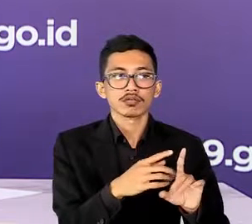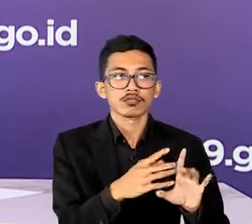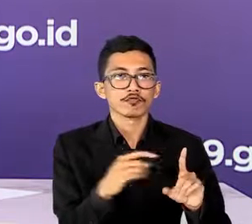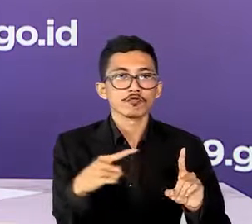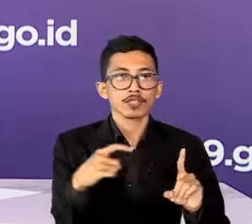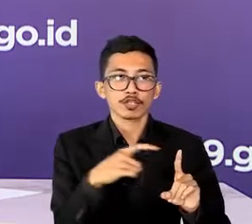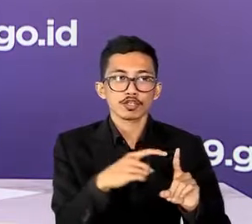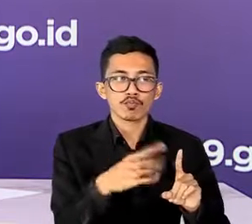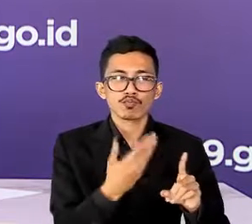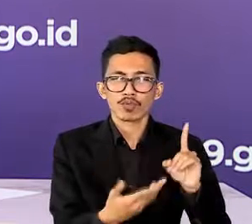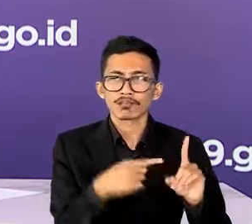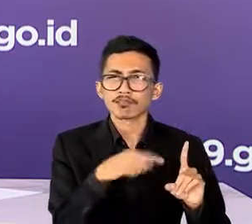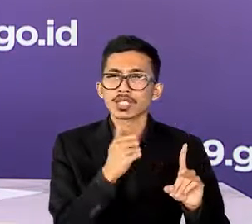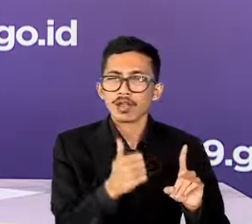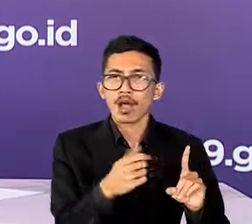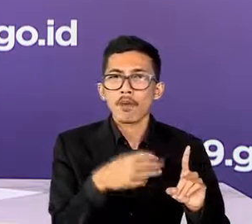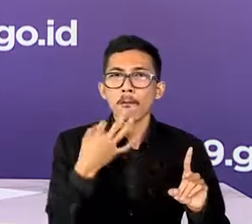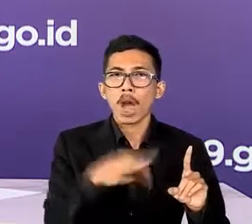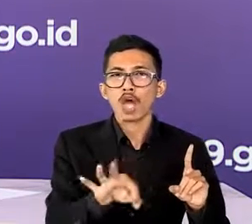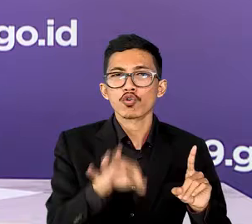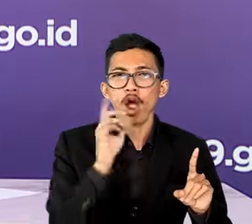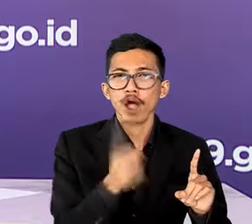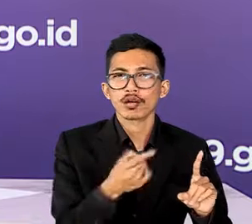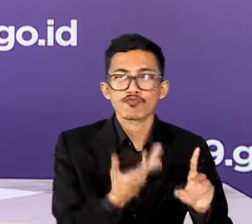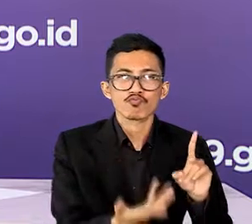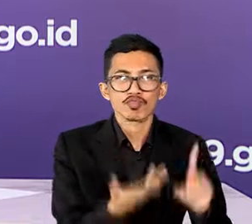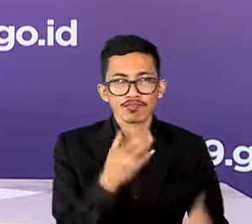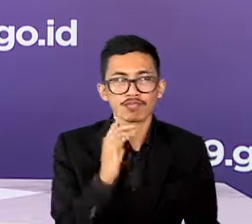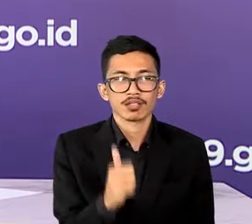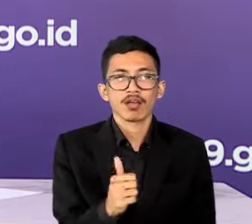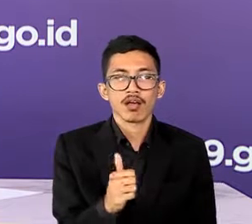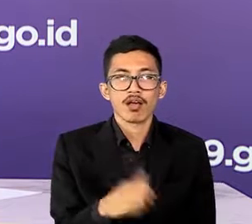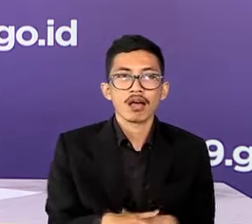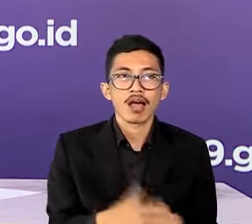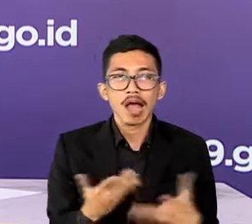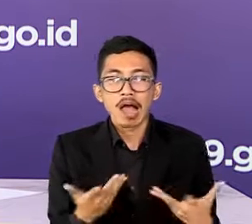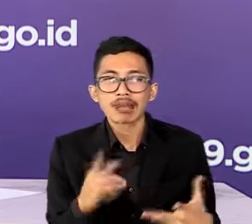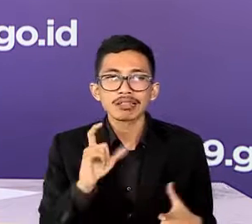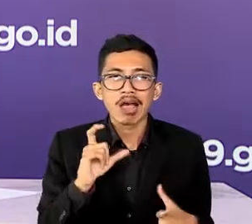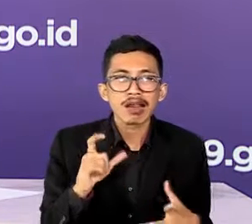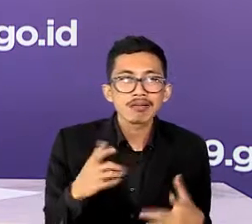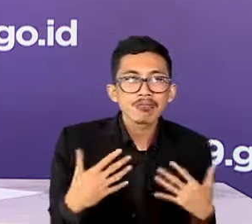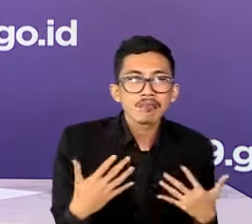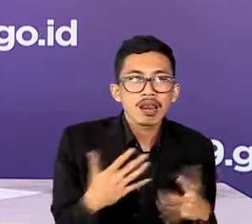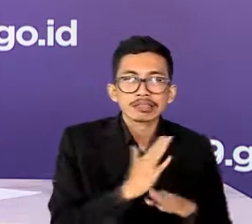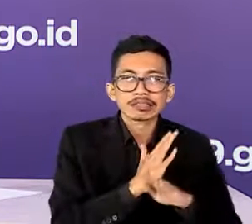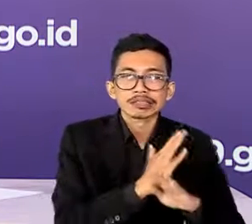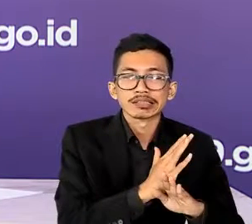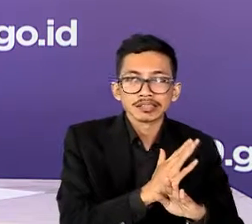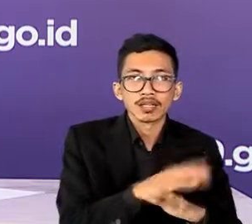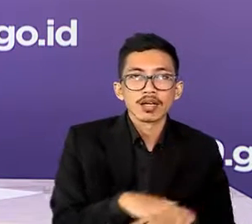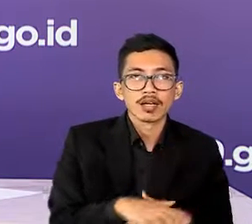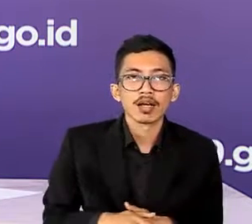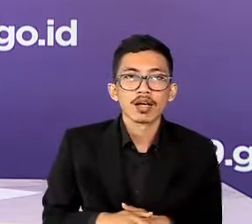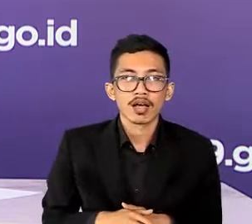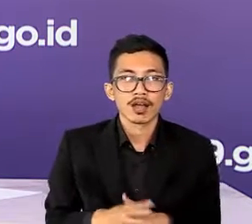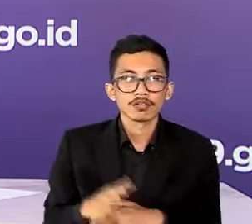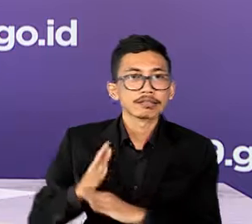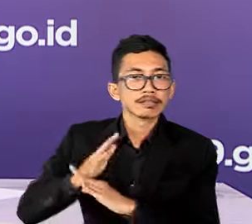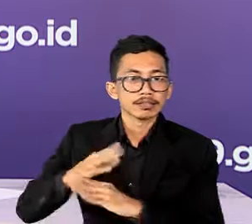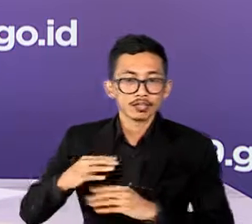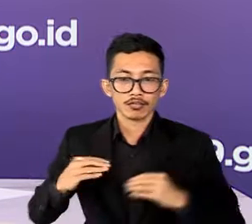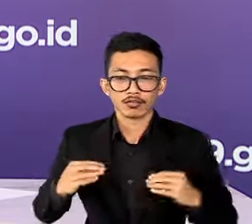menghasilkan varian baru Oleh karena itu upaya terbaik yang dapat dilakukan ada menghindari masuknya virus ke dalam tubuh